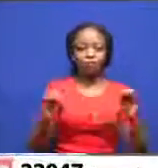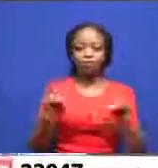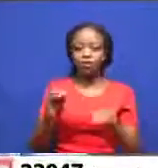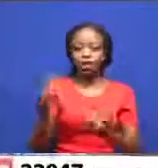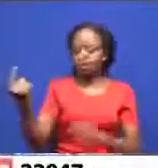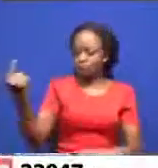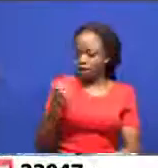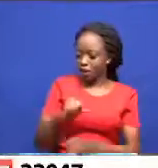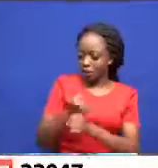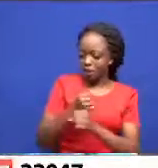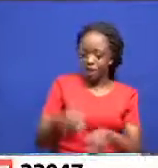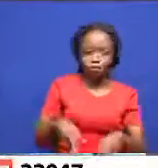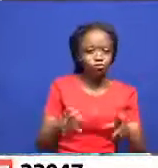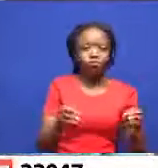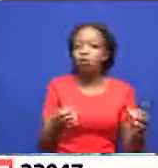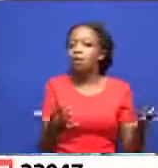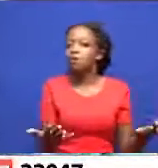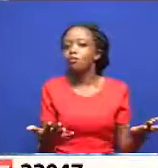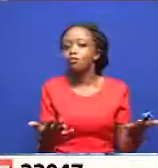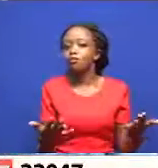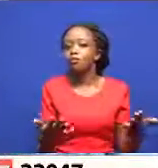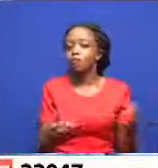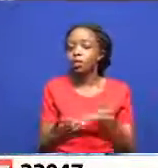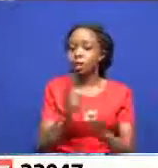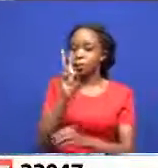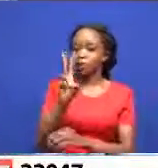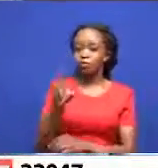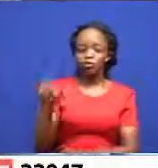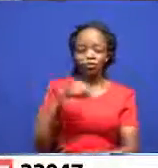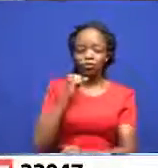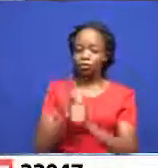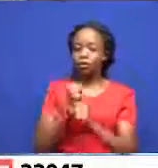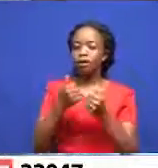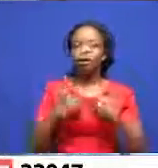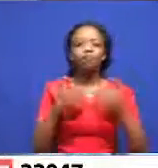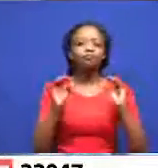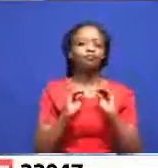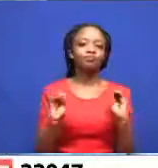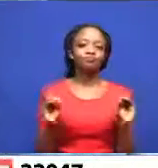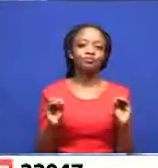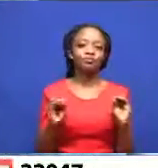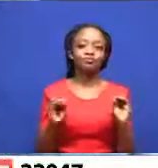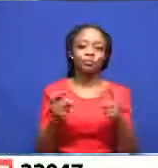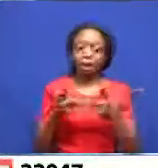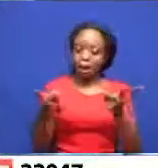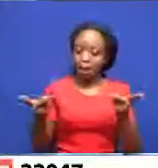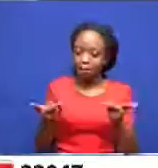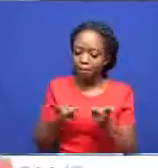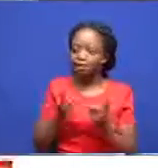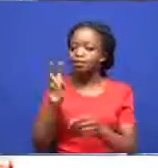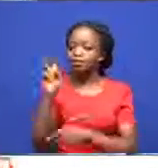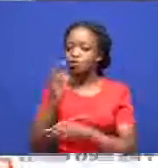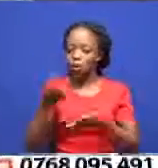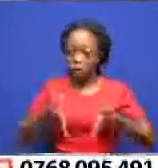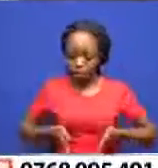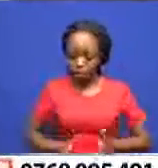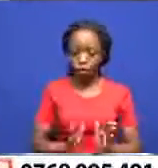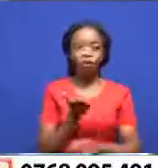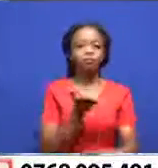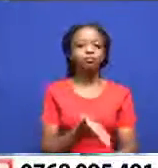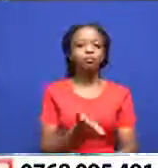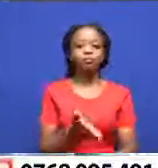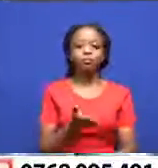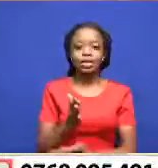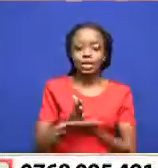Unaona, kitu ya pili, si ni maasla, hatuna kazi, hatuna mali ya kukimbilia, tulizaliwa hapa, wengine wetu